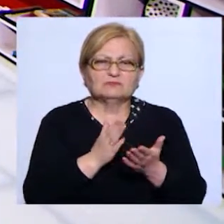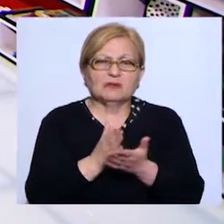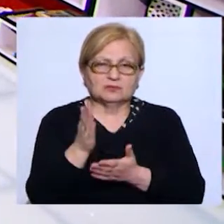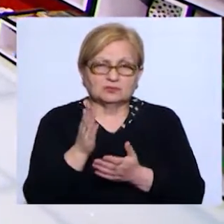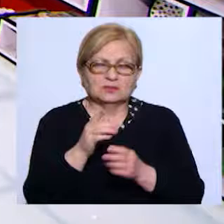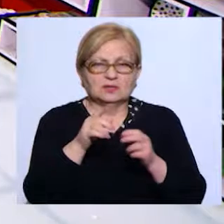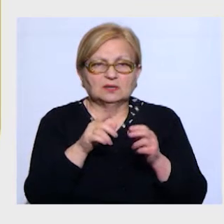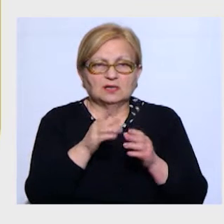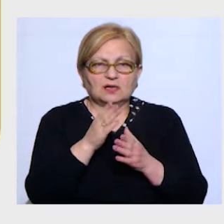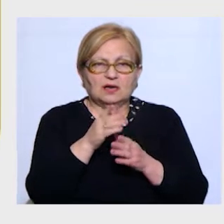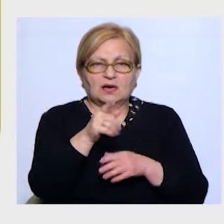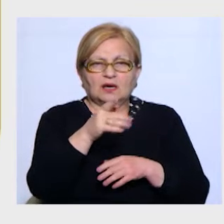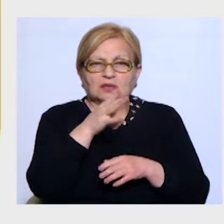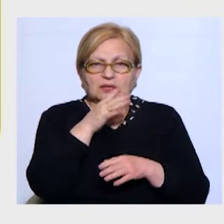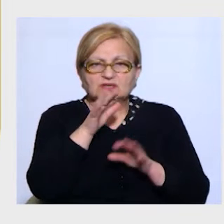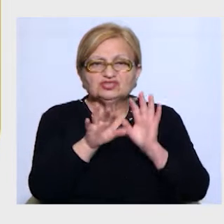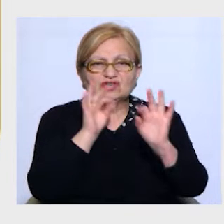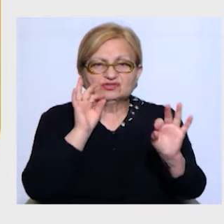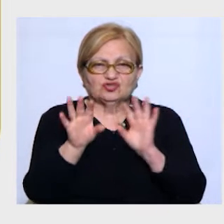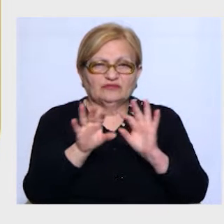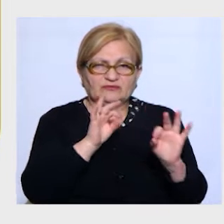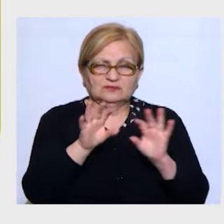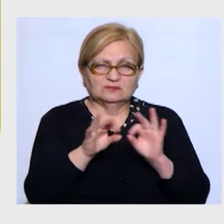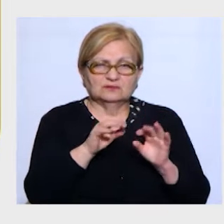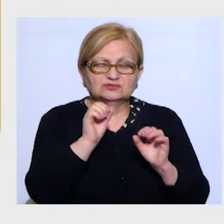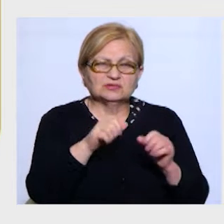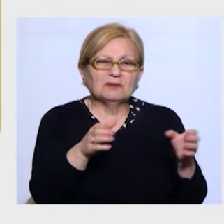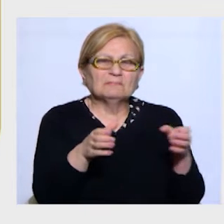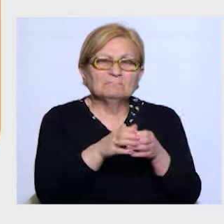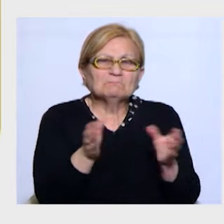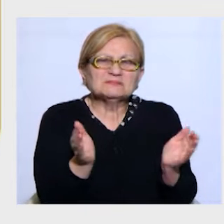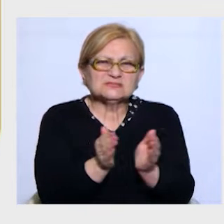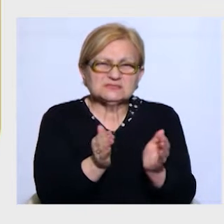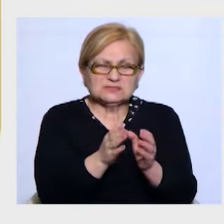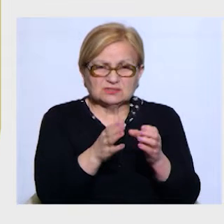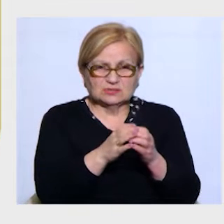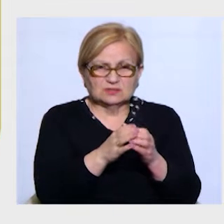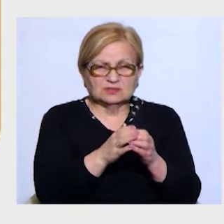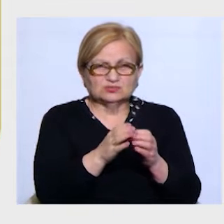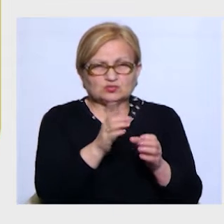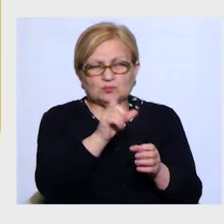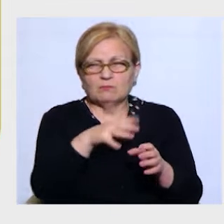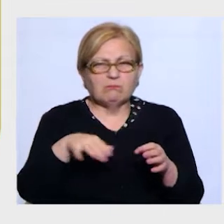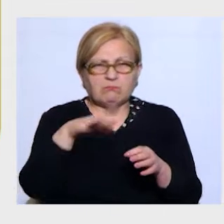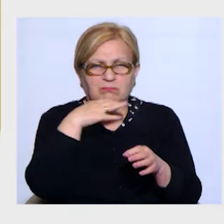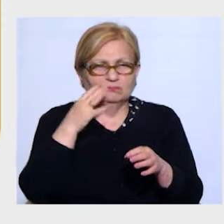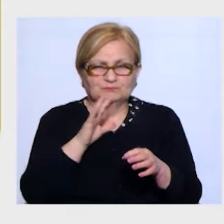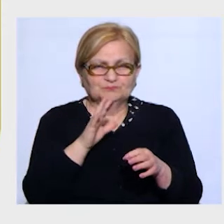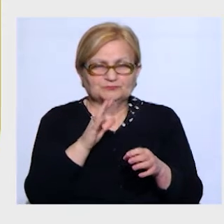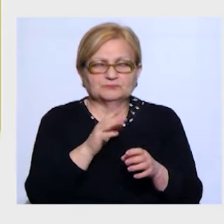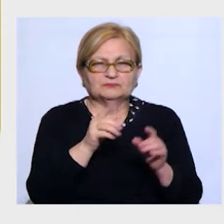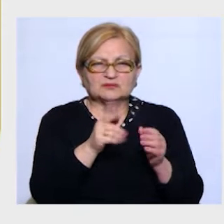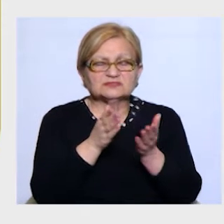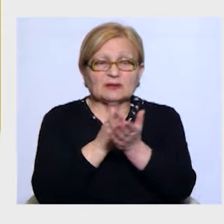წარმოებული გამოკითხვა. ესე დროს ხდება პოპულაციის მცირე ჯგუფის გამოკითხვა, ანუ გამოვკითხავთ მცირე ჯგუფს, სამიზნე